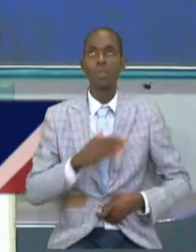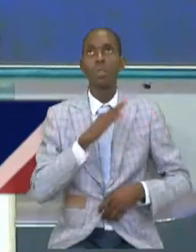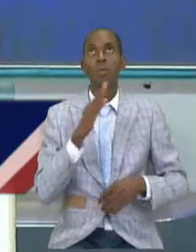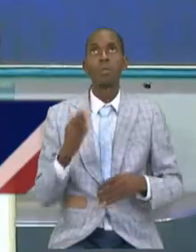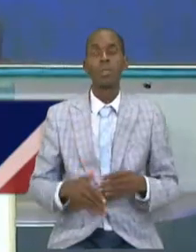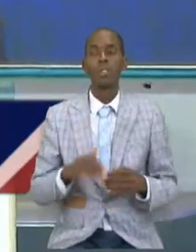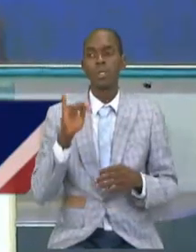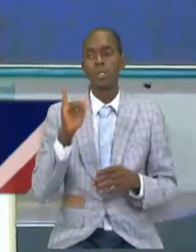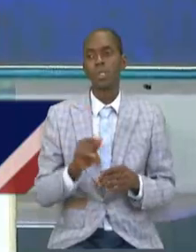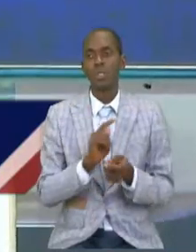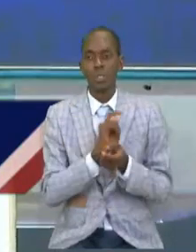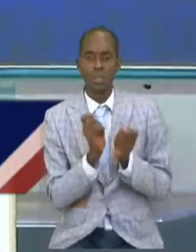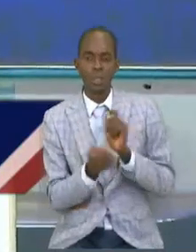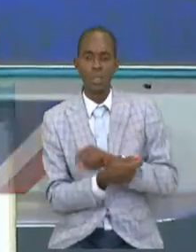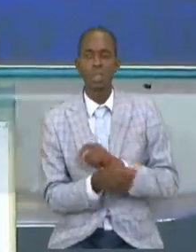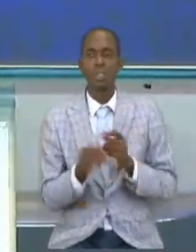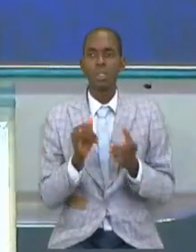transformé